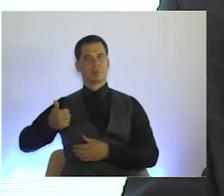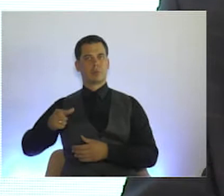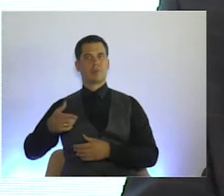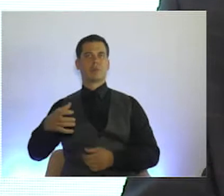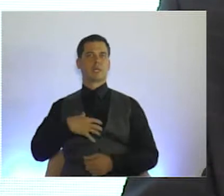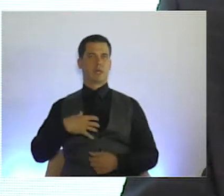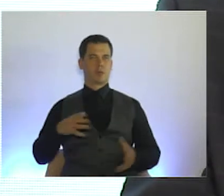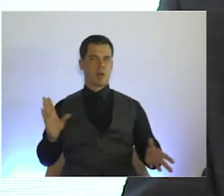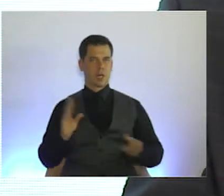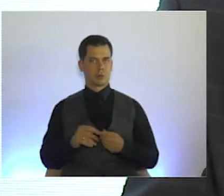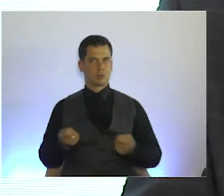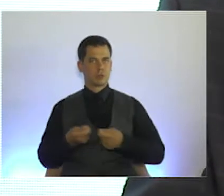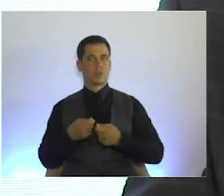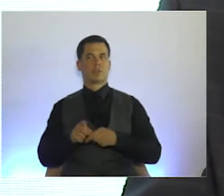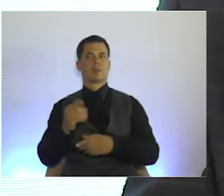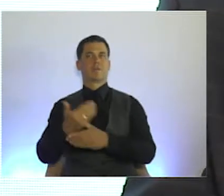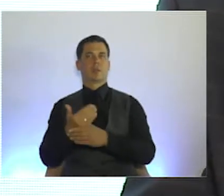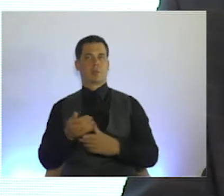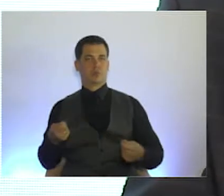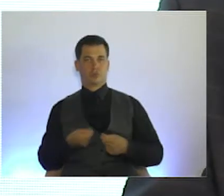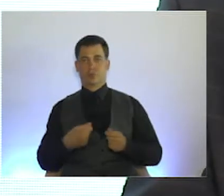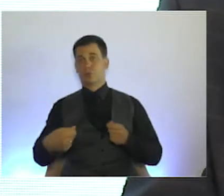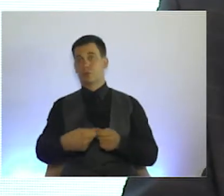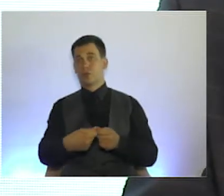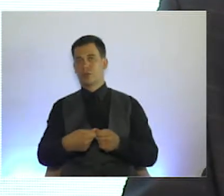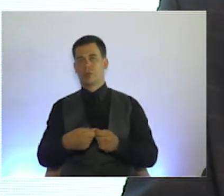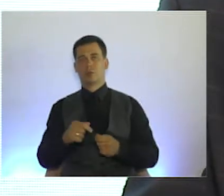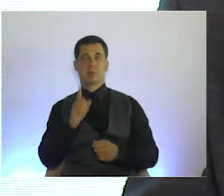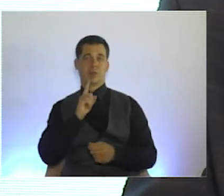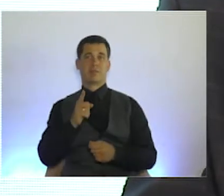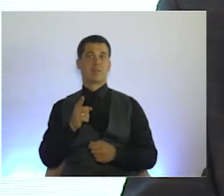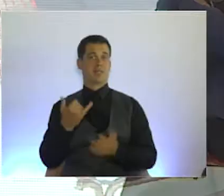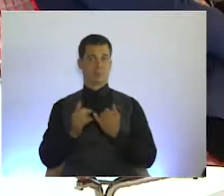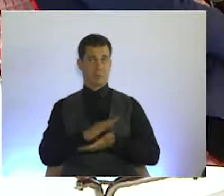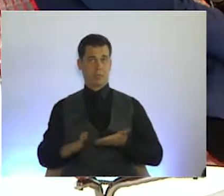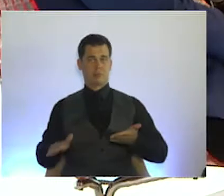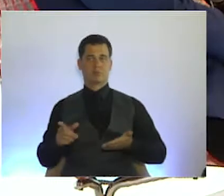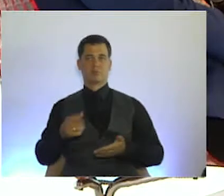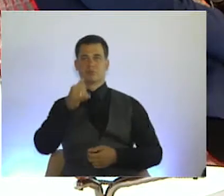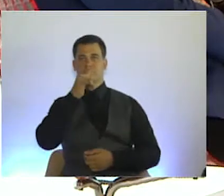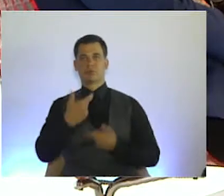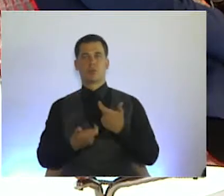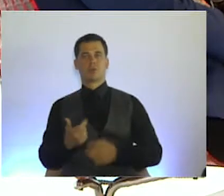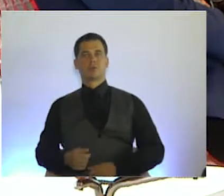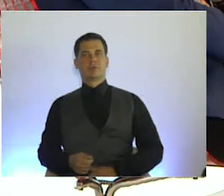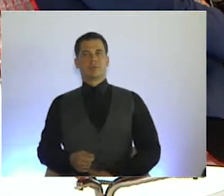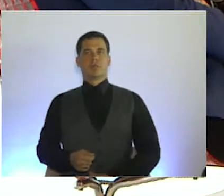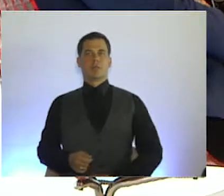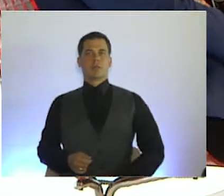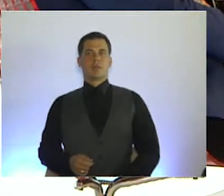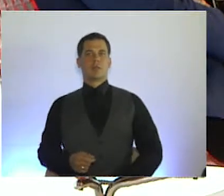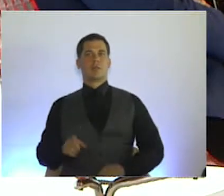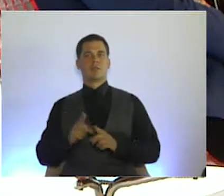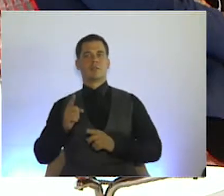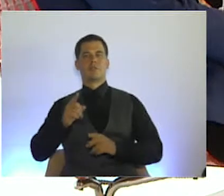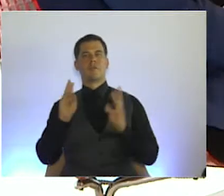szkoły, przedsiębiorca, w zasadzie okazuje się, że jest to niemożliwe. Te dysproporcje między